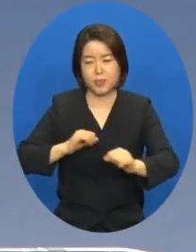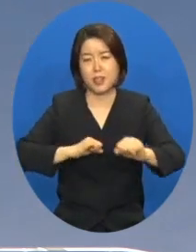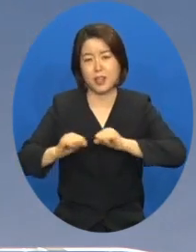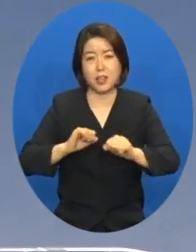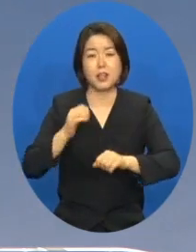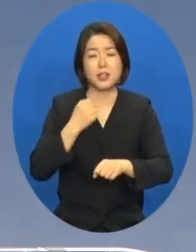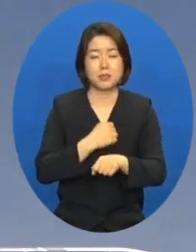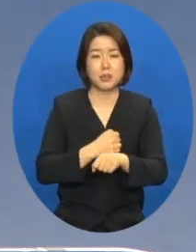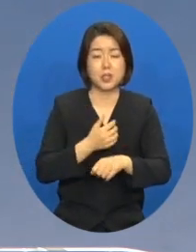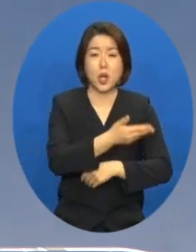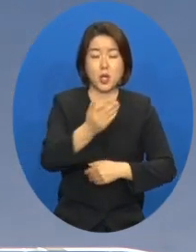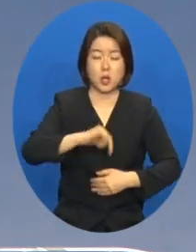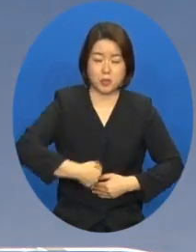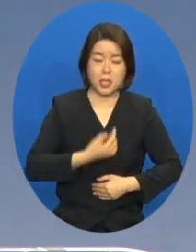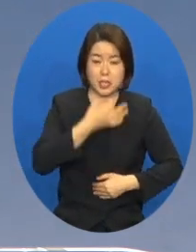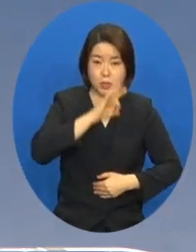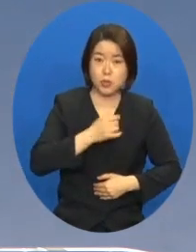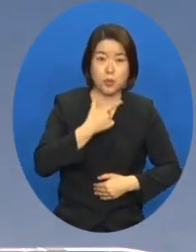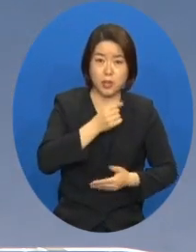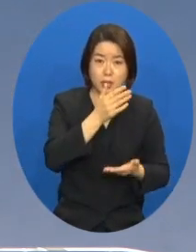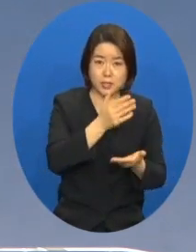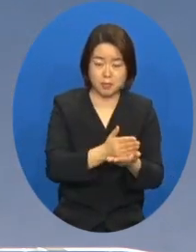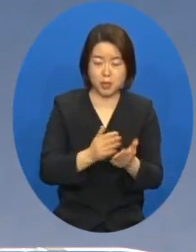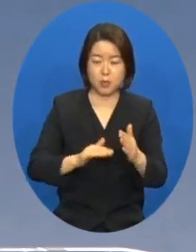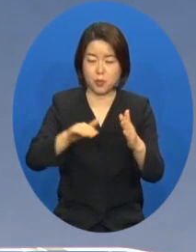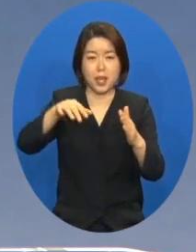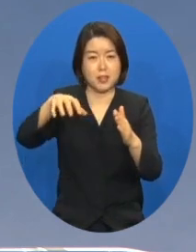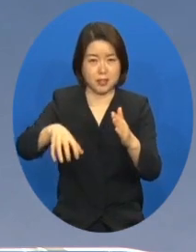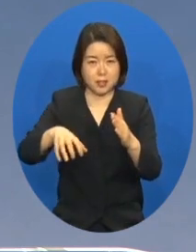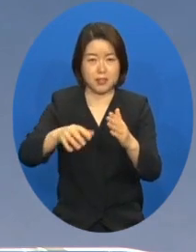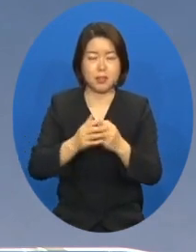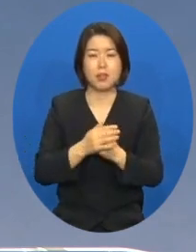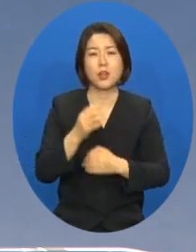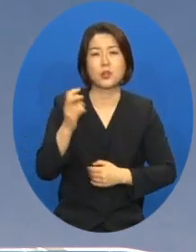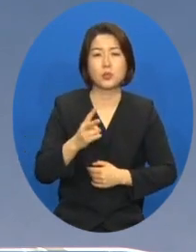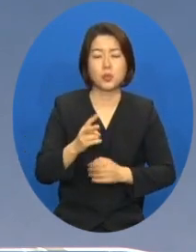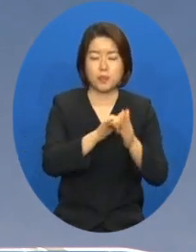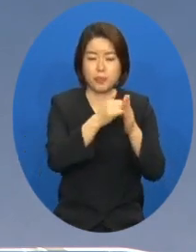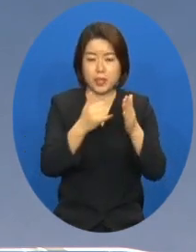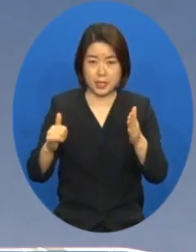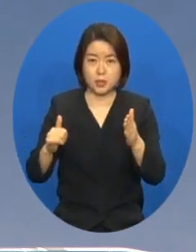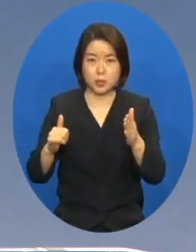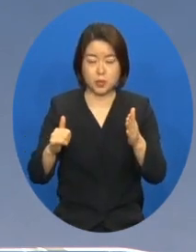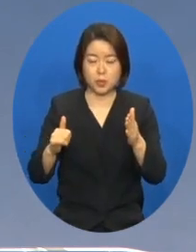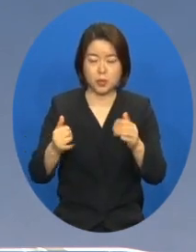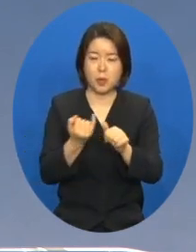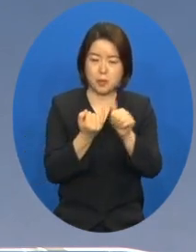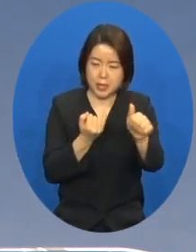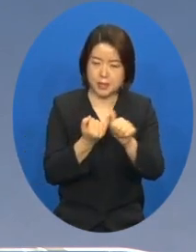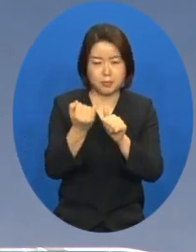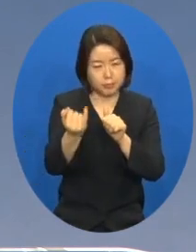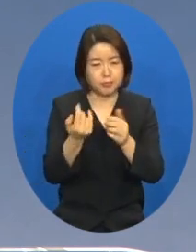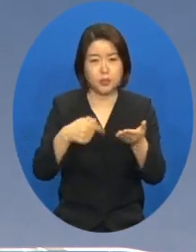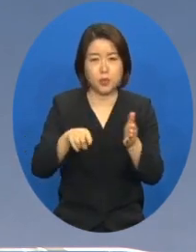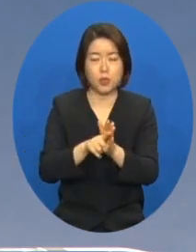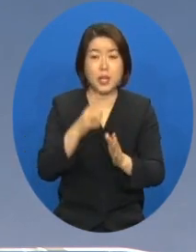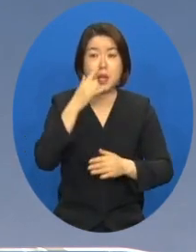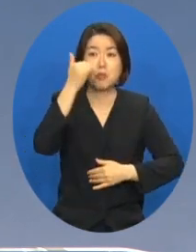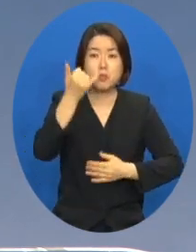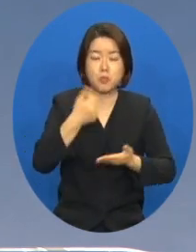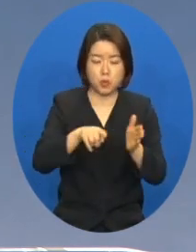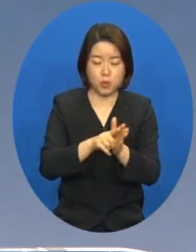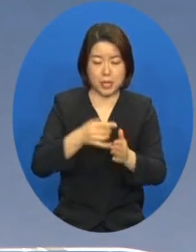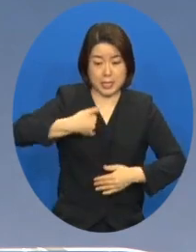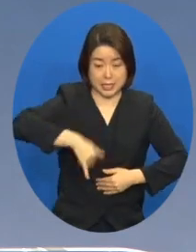여러분 자신의 유익을 구하지 않고 가정에서 가족들 다른 배우자를 위해 부모를 위해